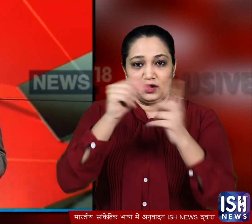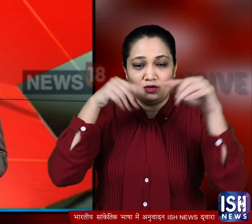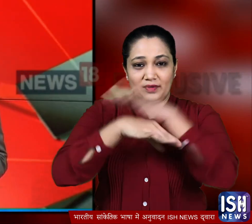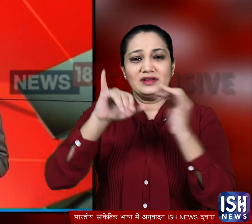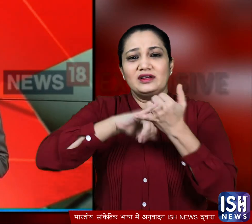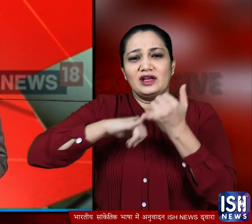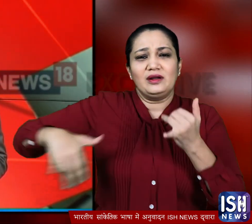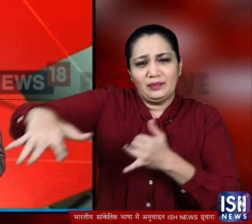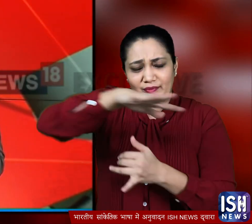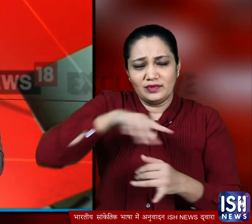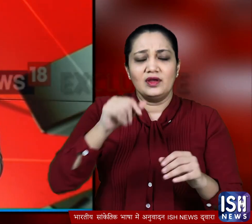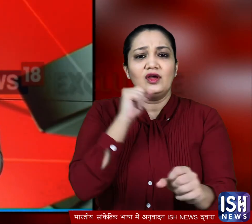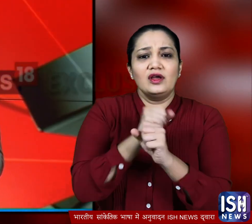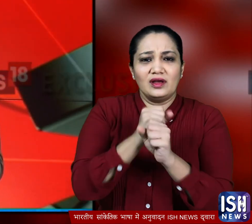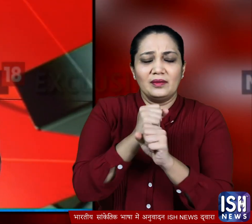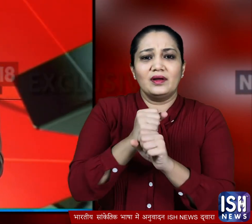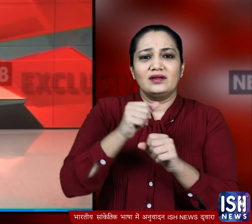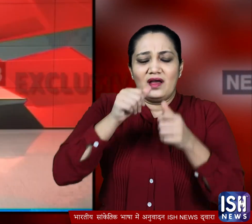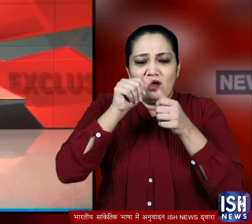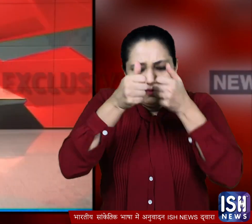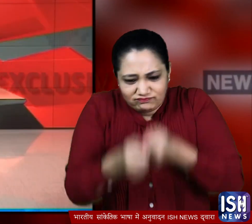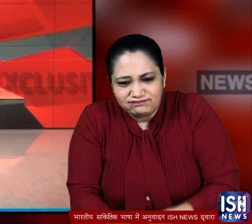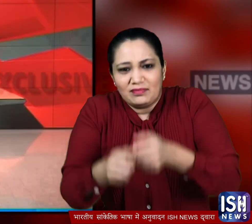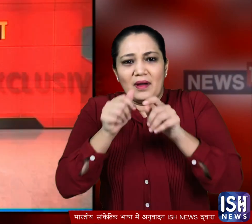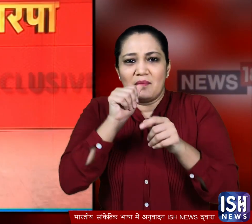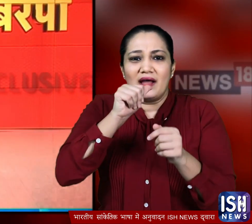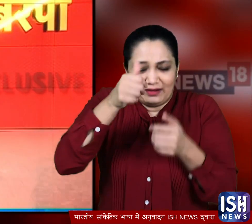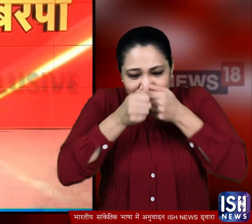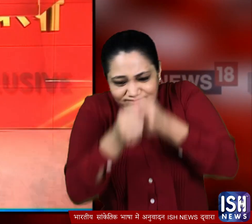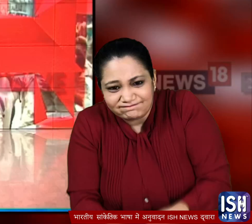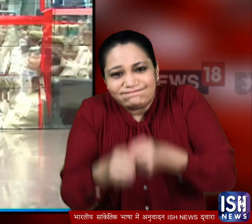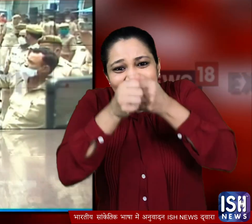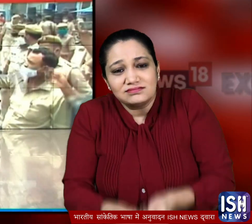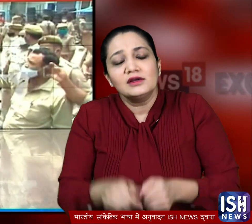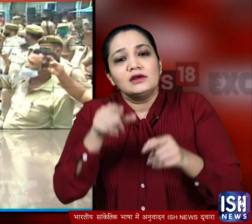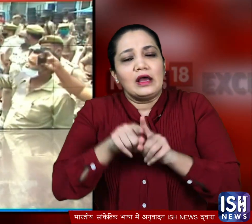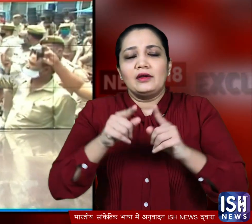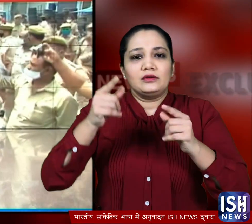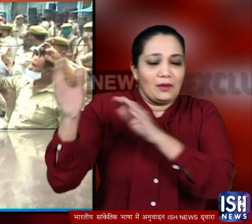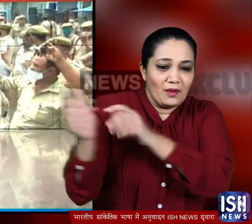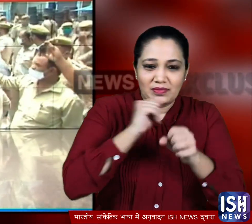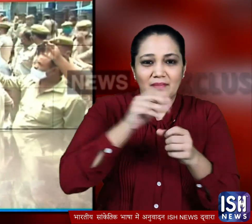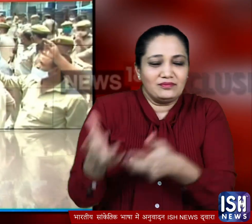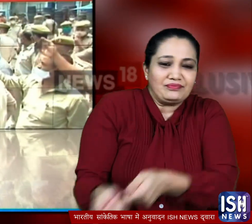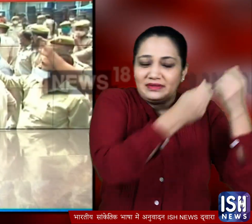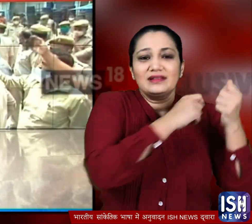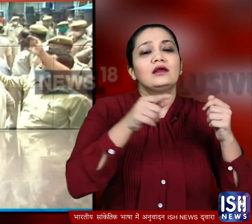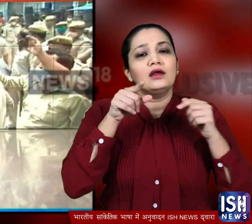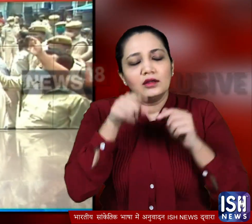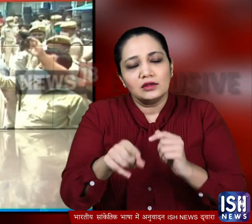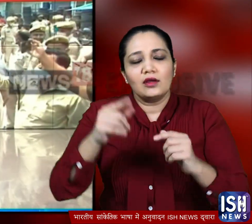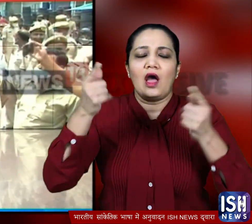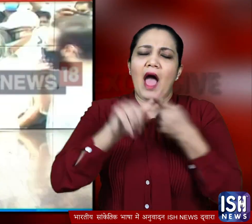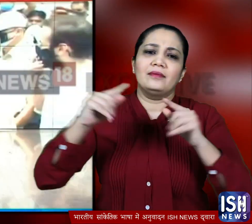के सहारनपुर में सरकारी हैंडपंप उखड़वाने के मामले ने तूल पकड़ लिया। वहां के बेहट इलाके में